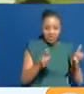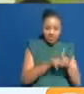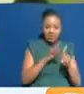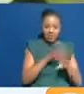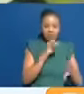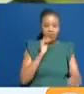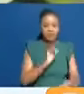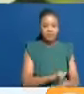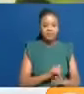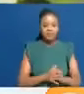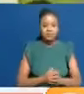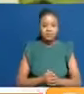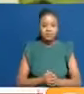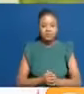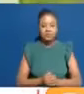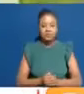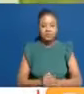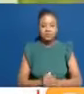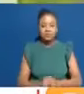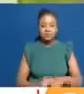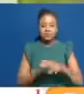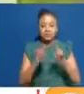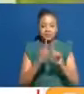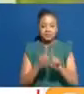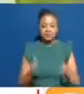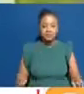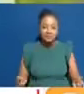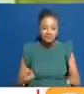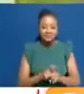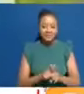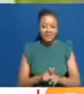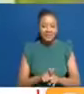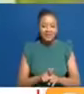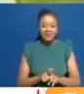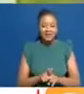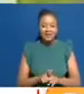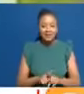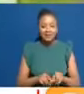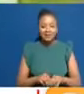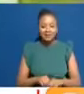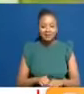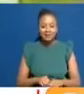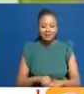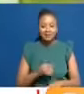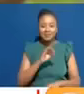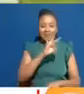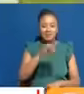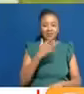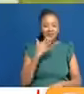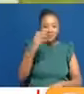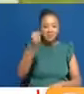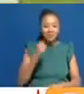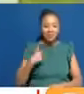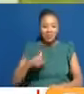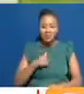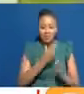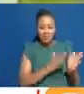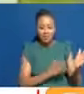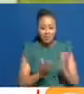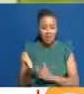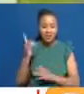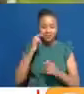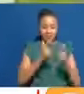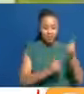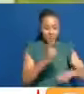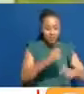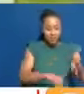wetu alisema atapunguza mbolea kutoka 7,000 mpaka 3,500, amefanya. Iko mambo tunapanga ya maziwa. Iko